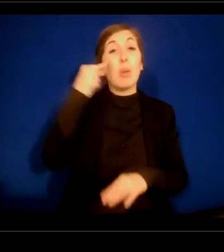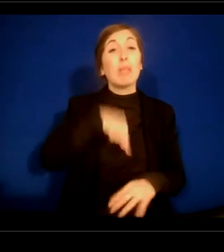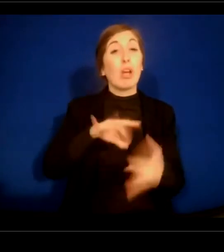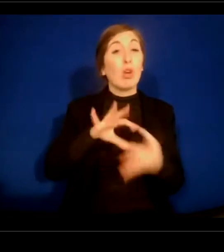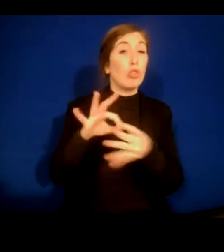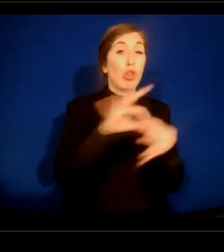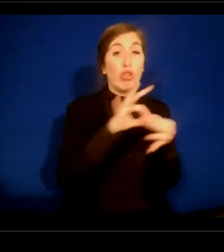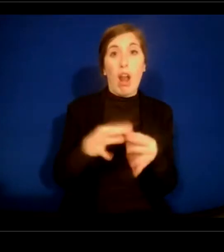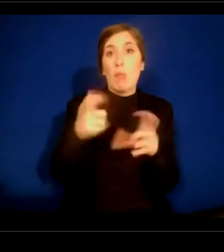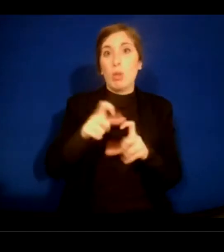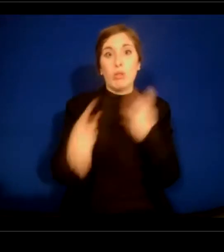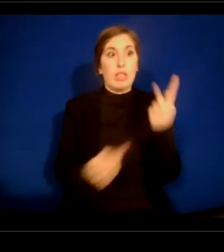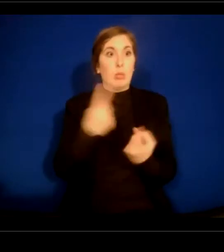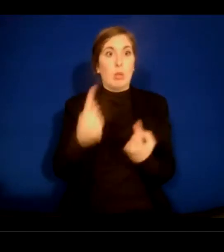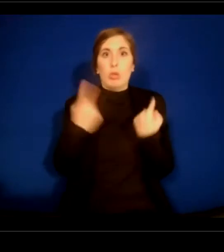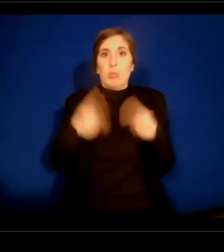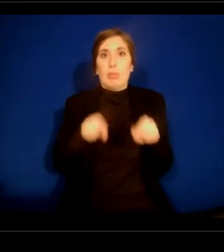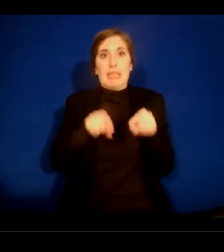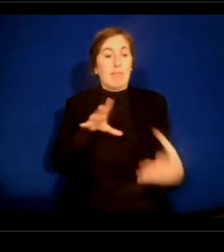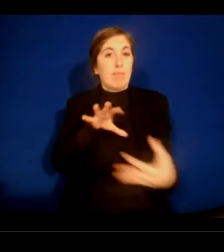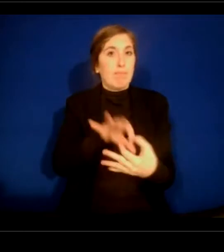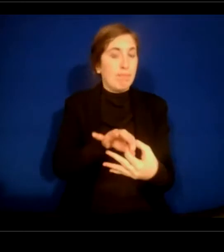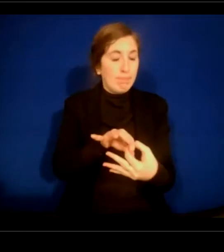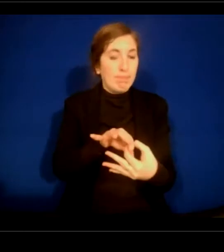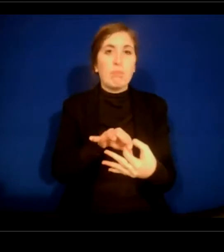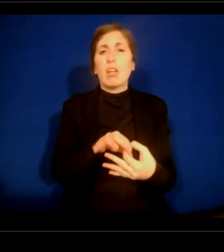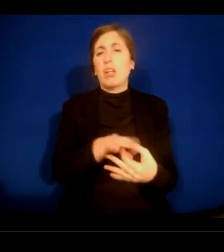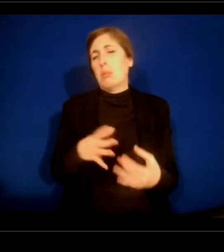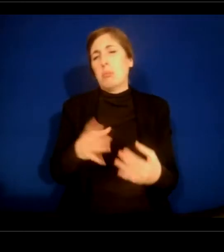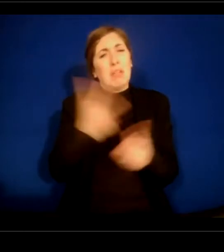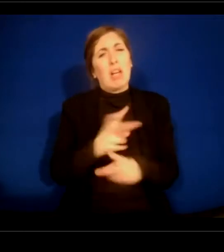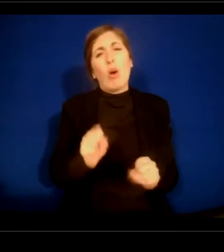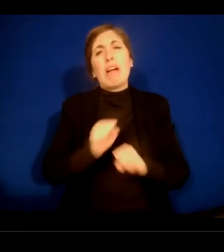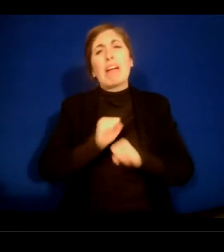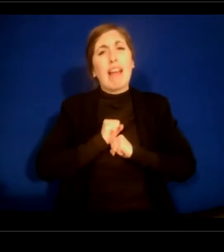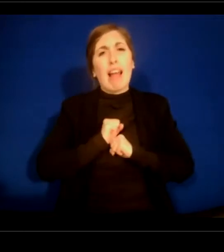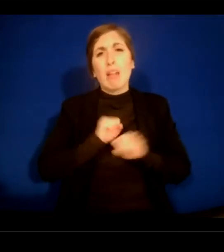tipo. Credo poi ce ne sarebbero veramente mille altri